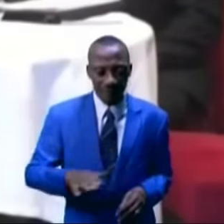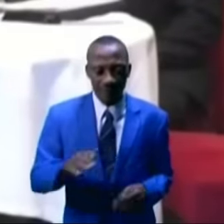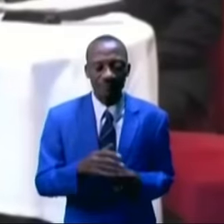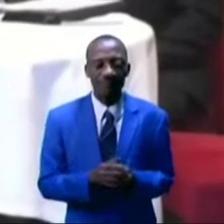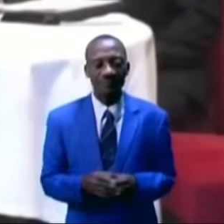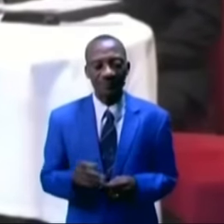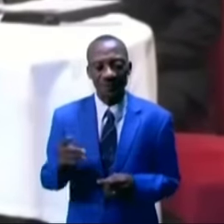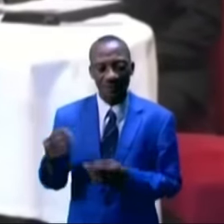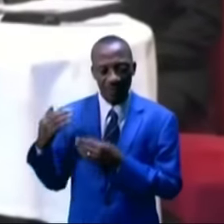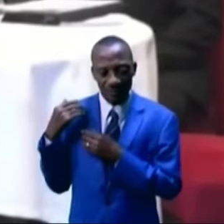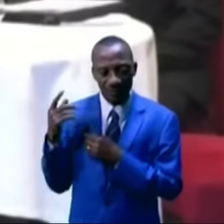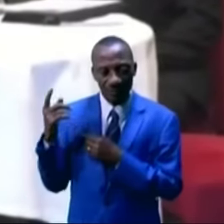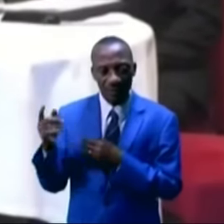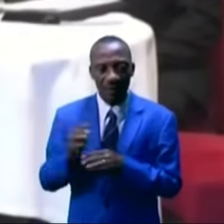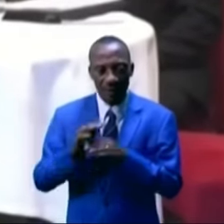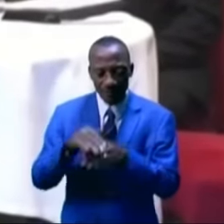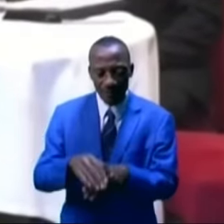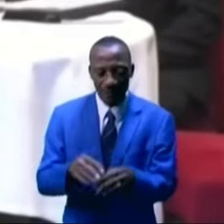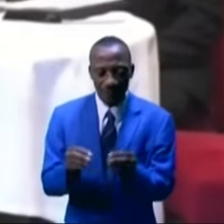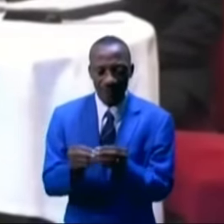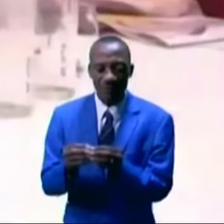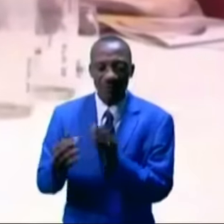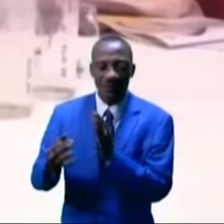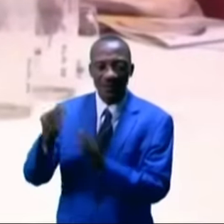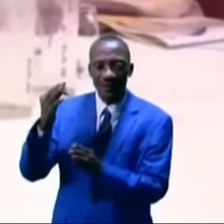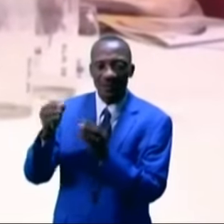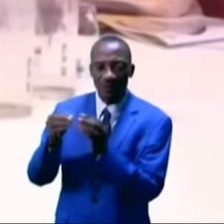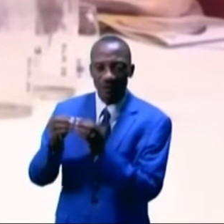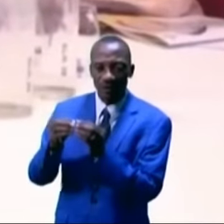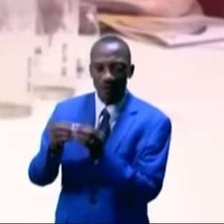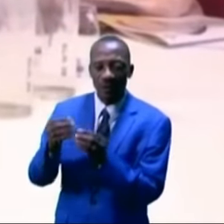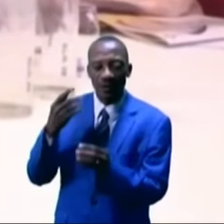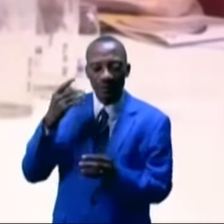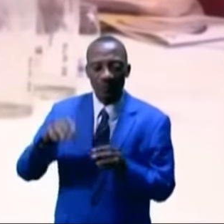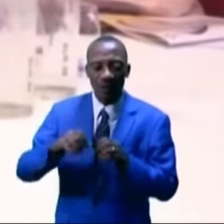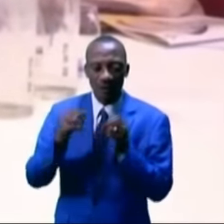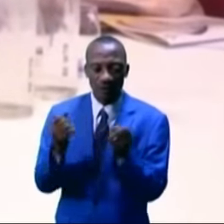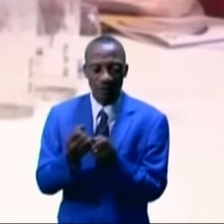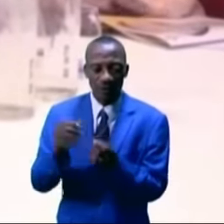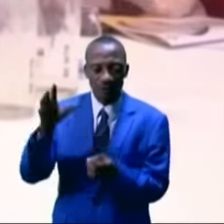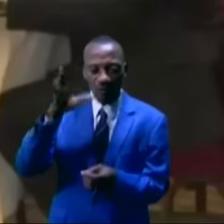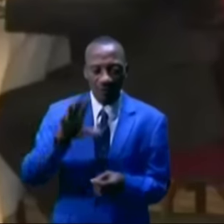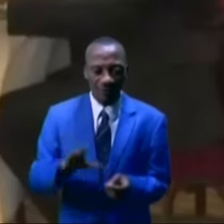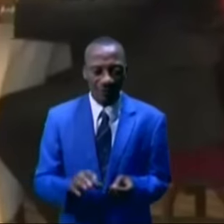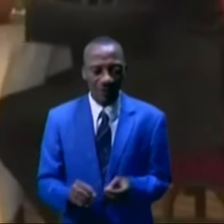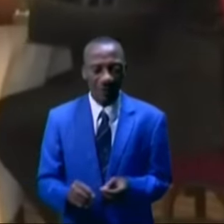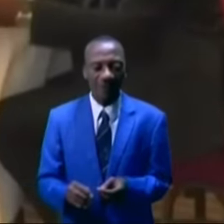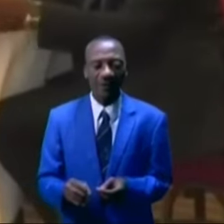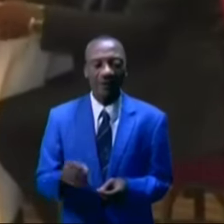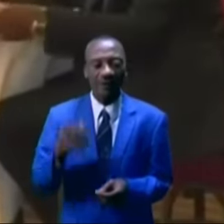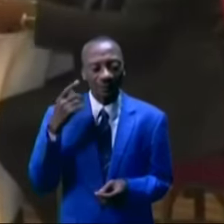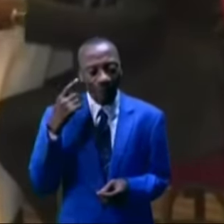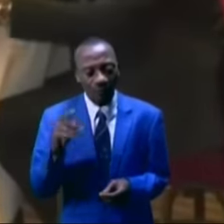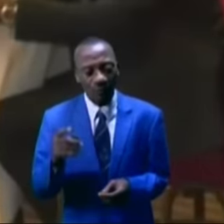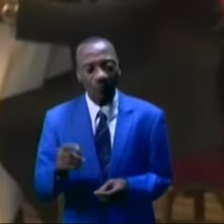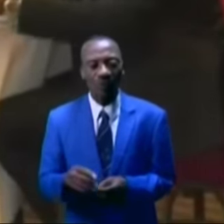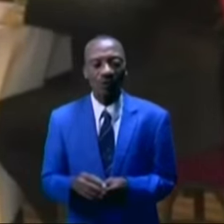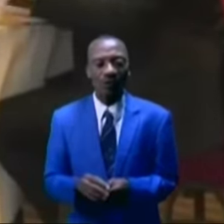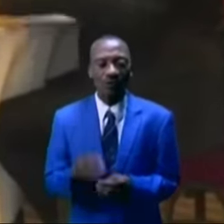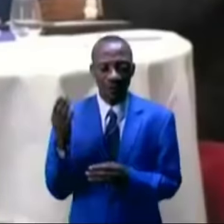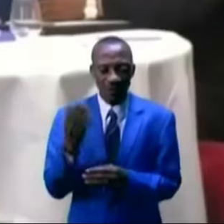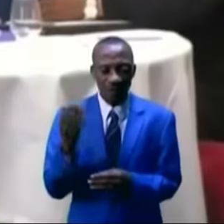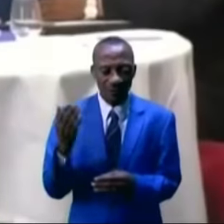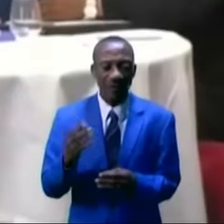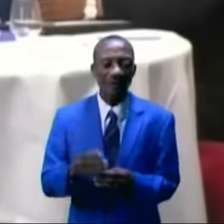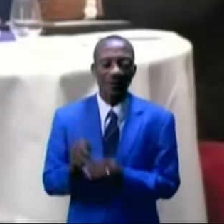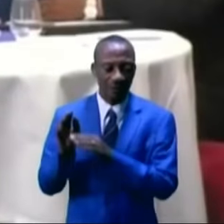travaux de la troisième session du comité exécutif de l'Association africaine des services d'emploi public, comprenant 20